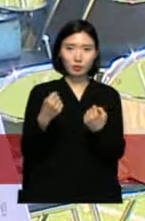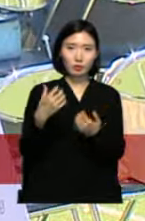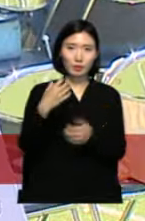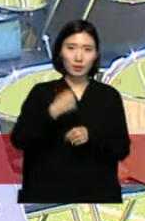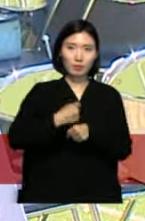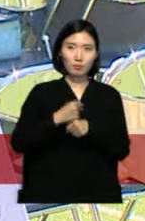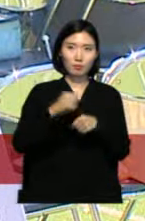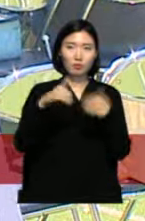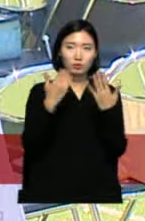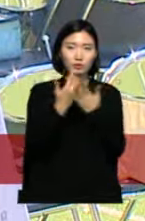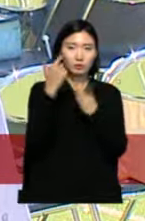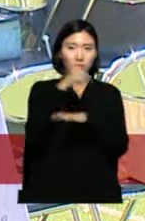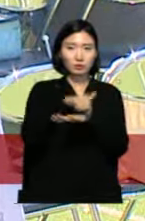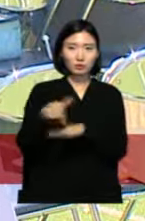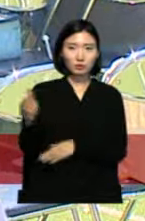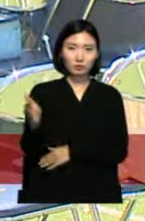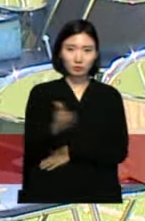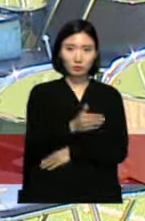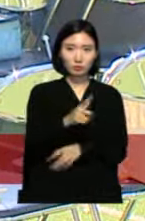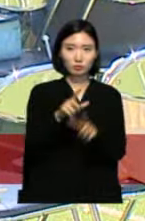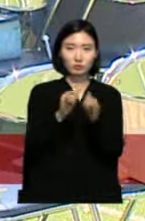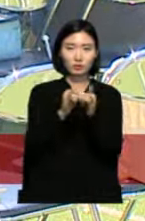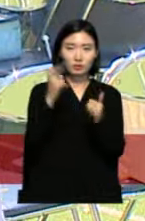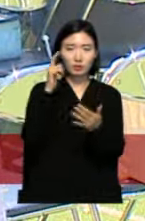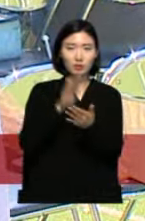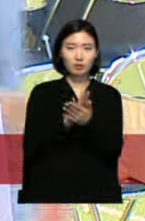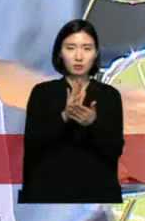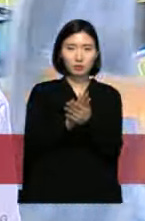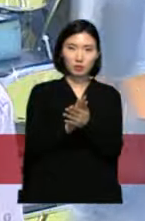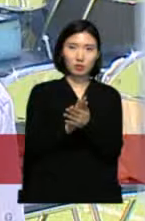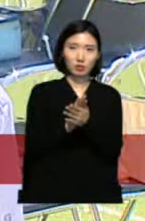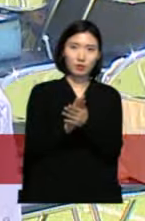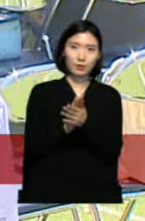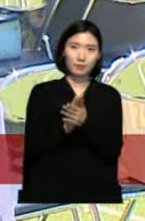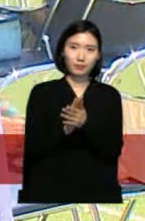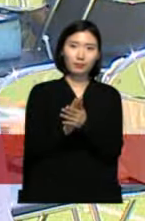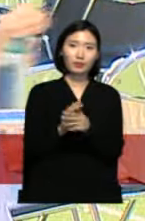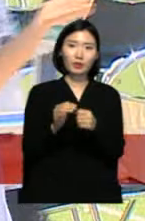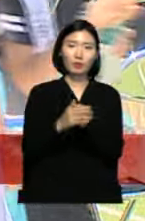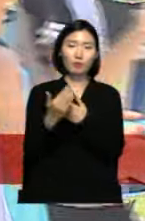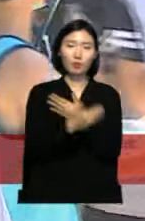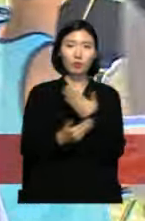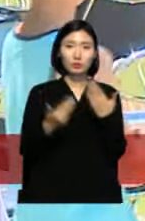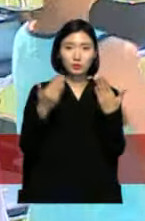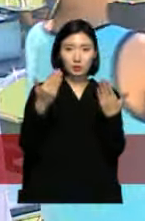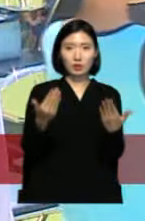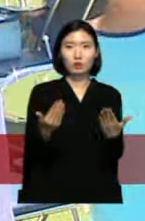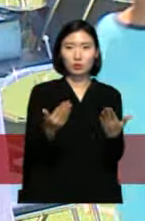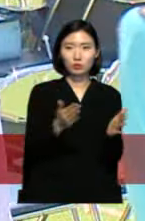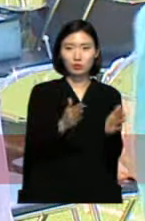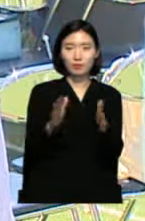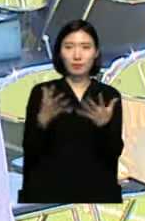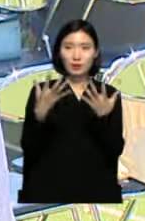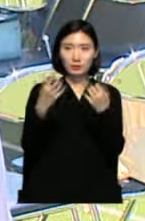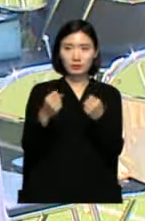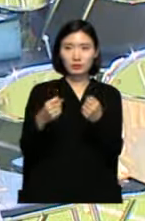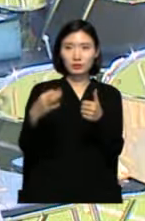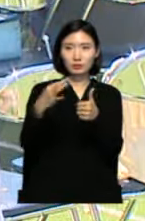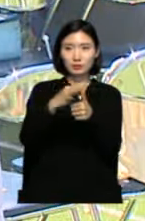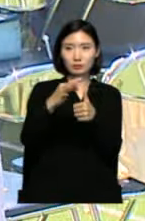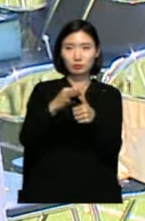그러니까 모든 기획부터 주민들의 자발적인 봉사로 저희가 진행을 했고요. 그 다음에 많은